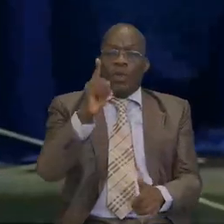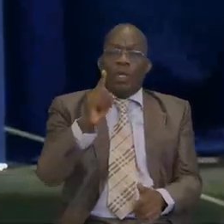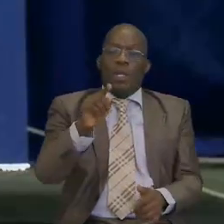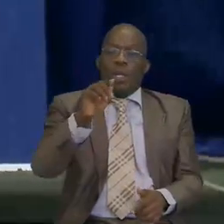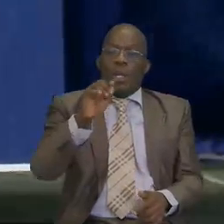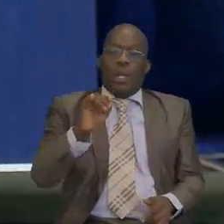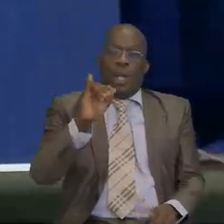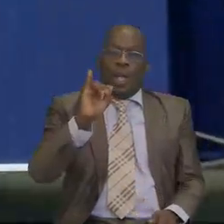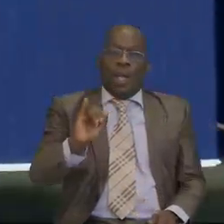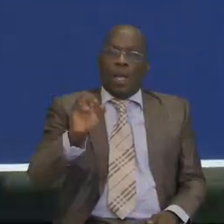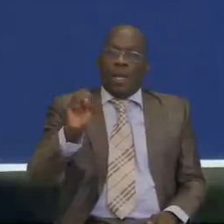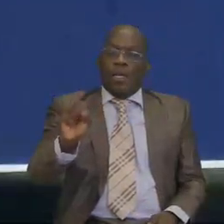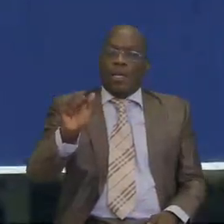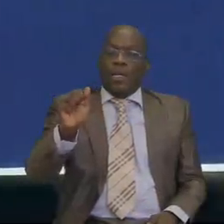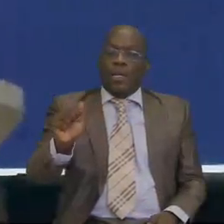naisse.